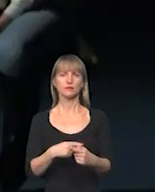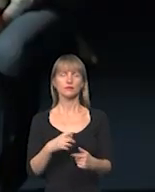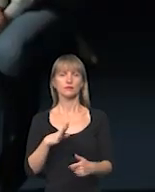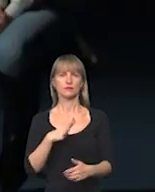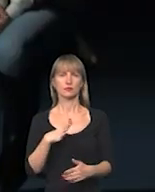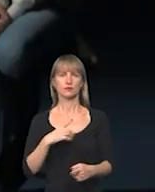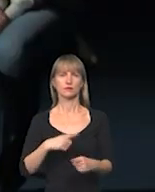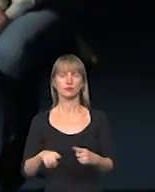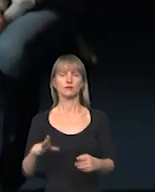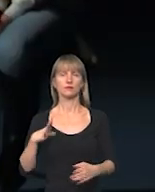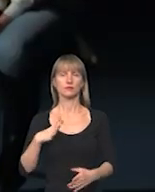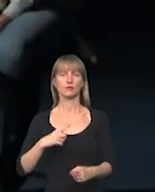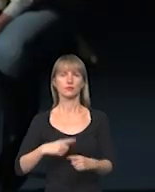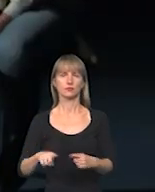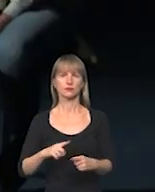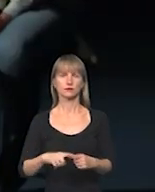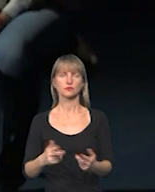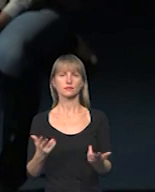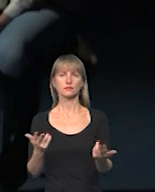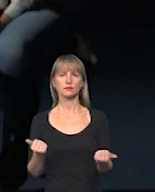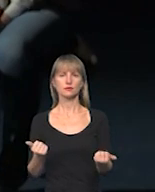швидше? Буває швидше, так.